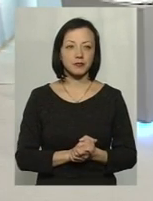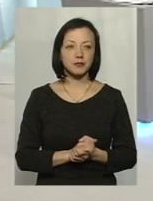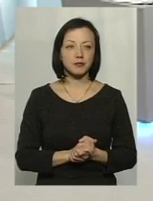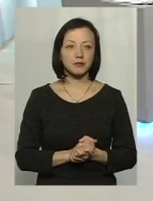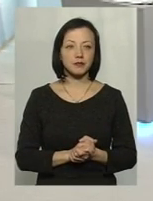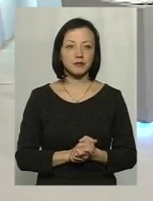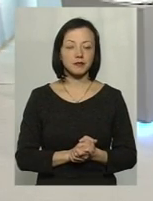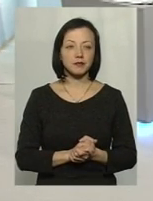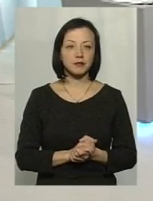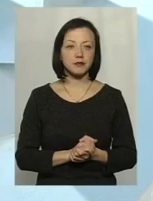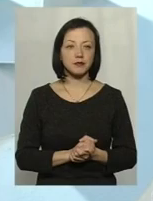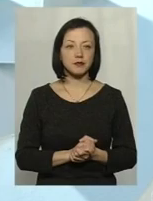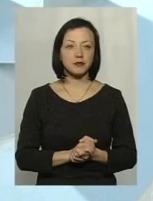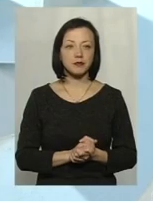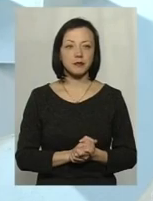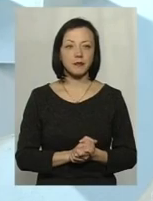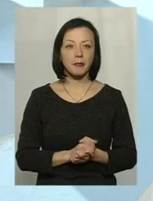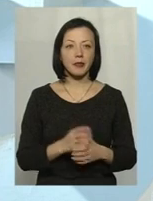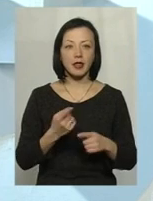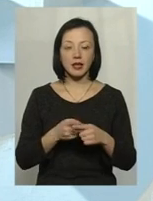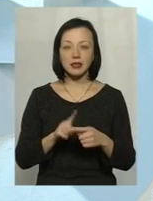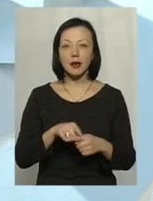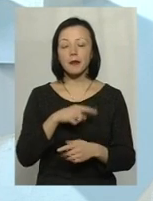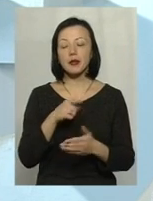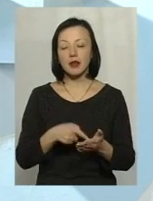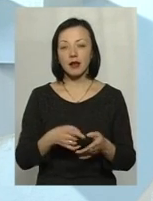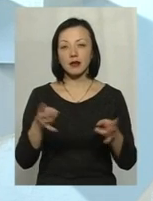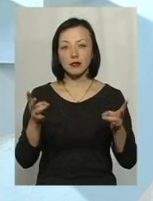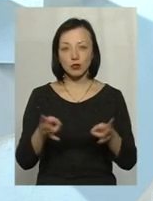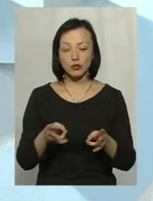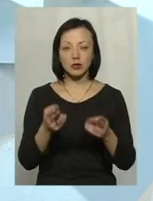зрозумів. Дуже дякую за запитання. Це питання слушне. Дійсно,